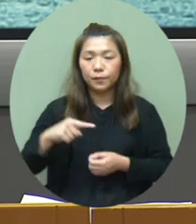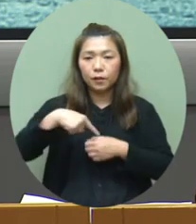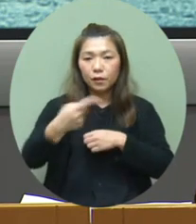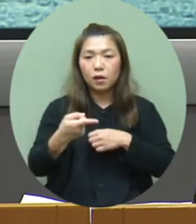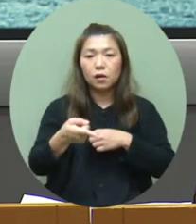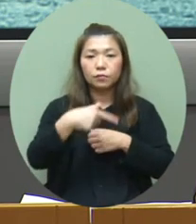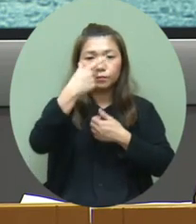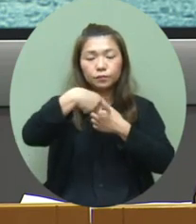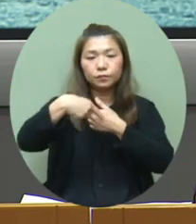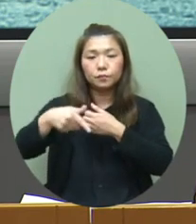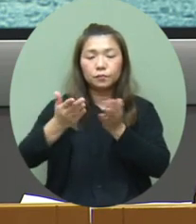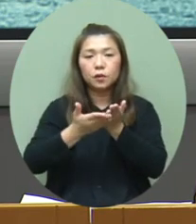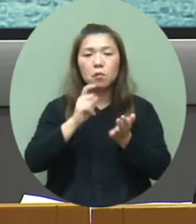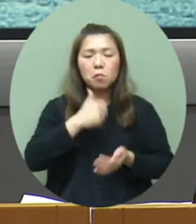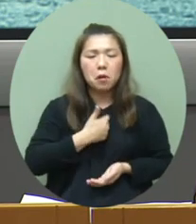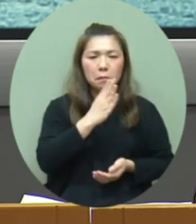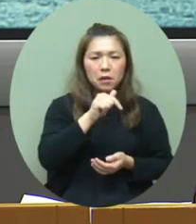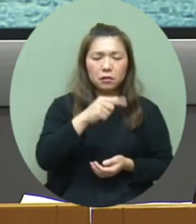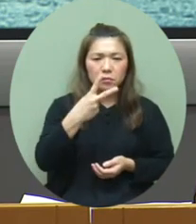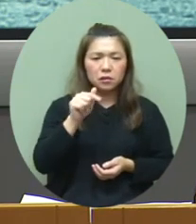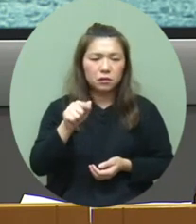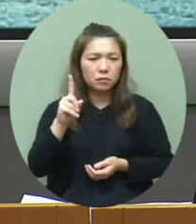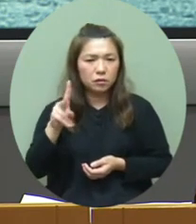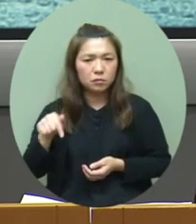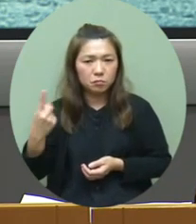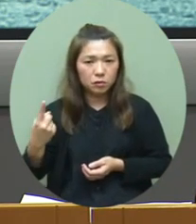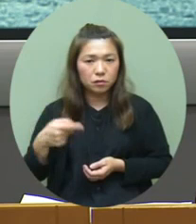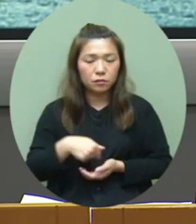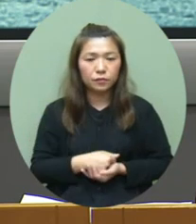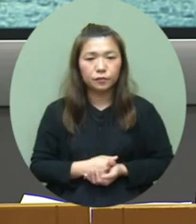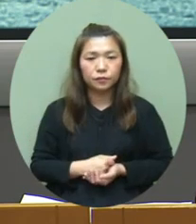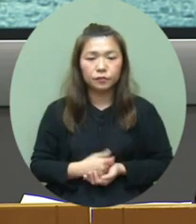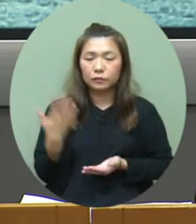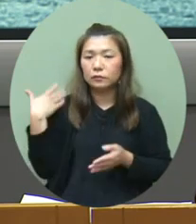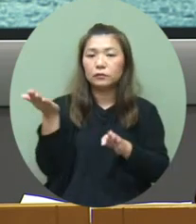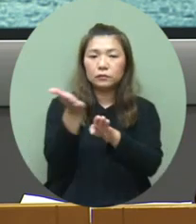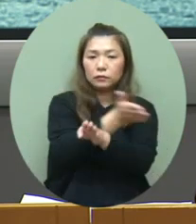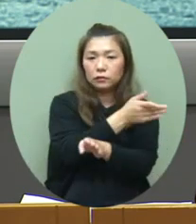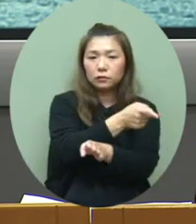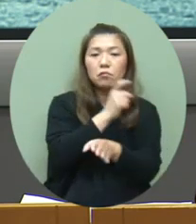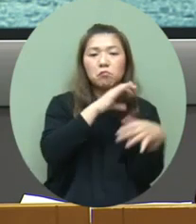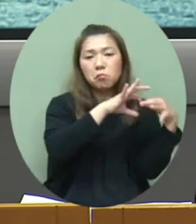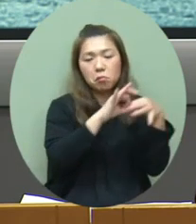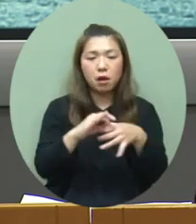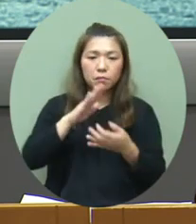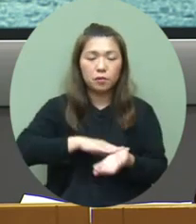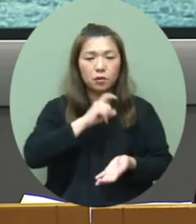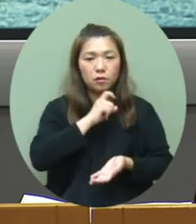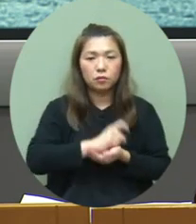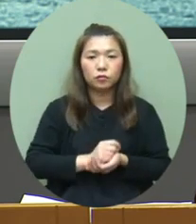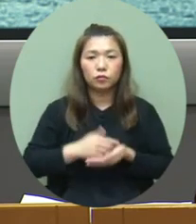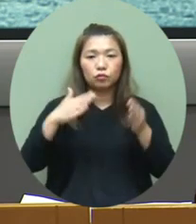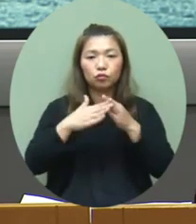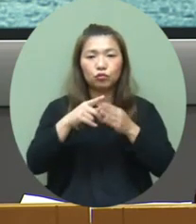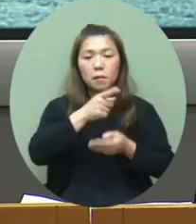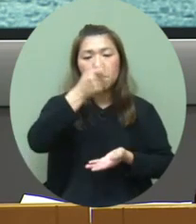咁都有一個懷疑 BA.2.1.2.1 嘅個案，就係喺同之前嗰啲個案相關嘅，就係住喺寶